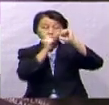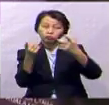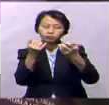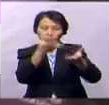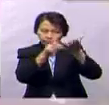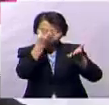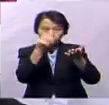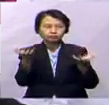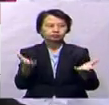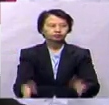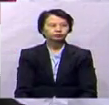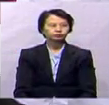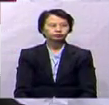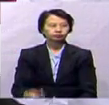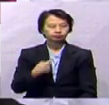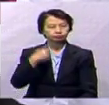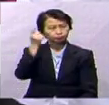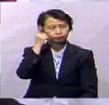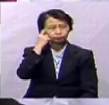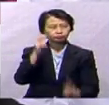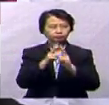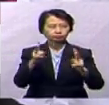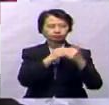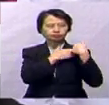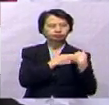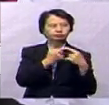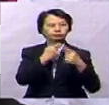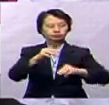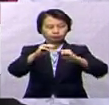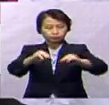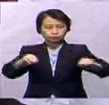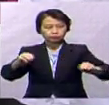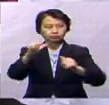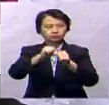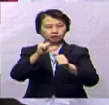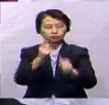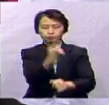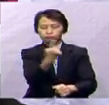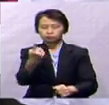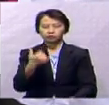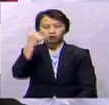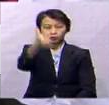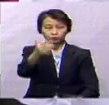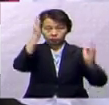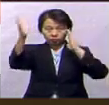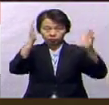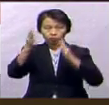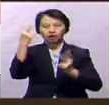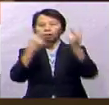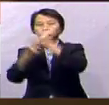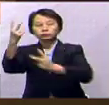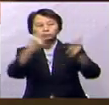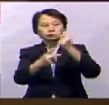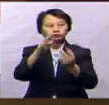Semai macam tu. I think we have tremendous response from students and teachers. Everywhere I go in Malaysia, I visit a